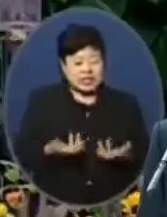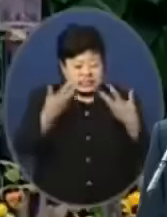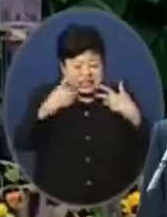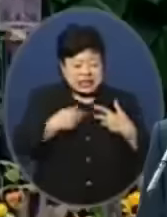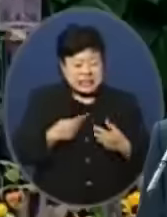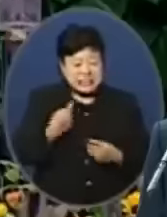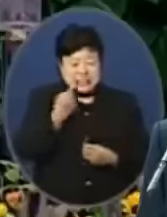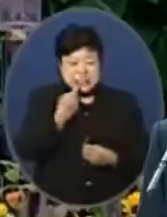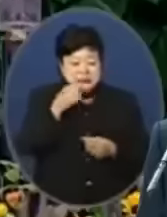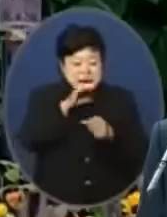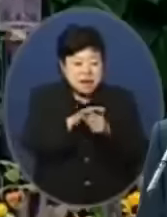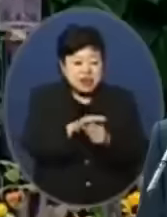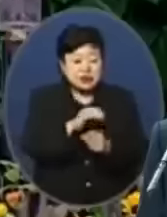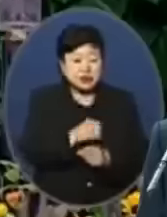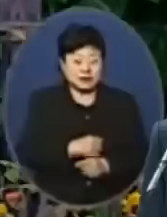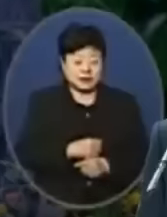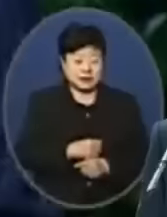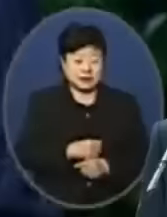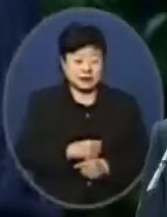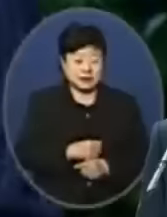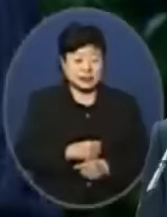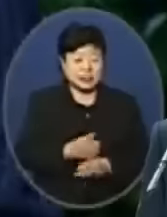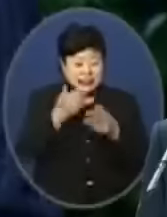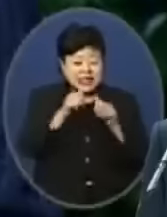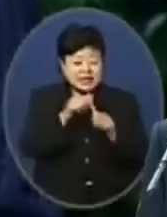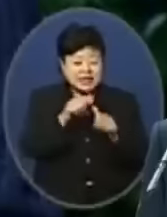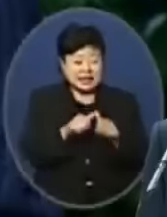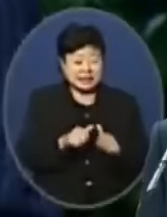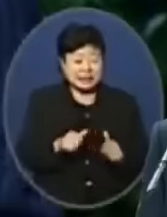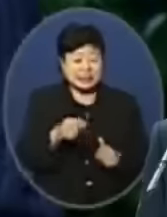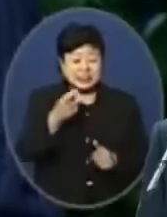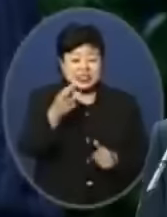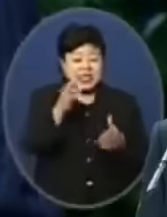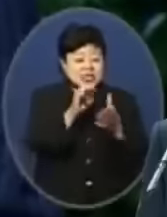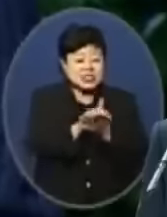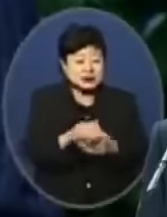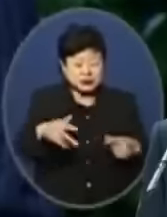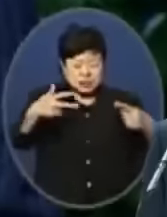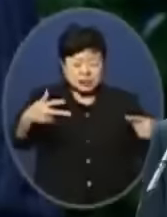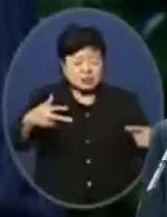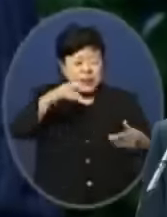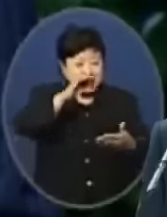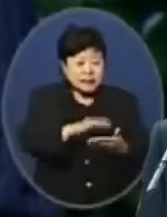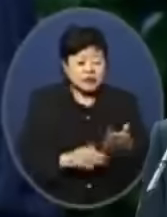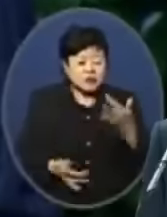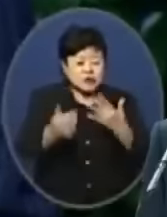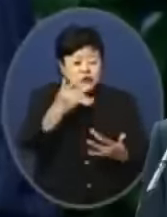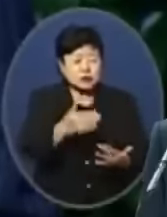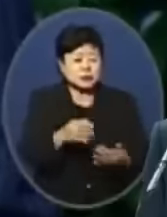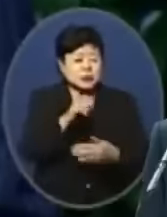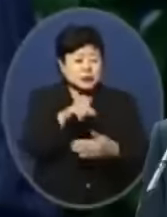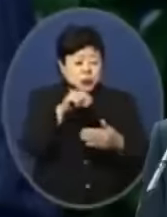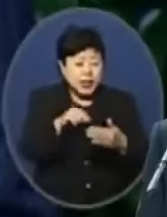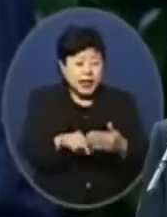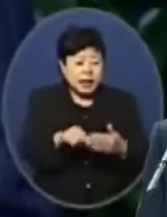막기도 하며, 사드락과 메삭과 아벤네고가 7배나 뜨거운 불문불